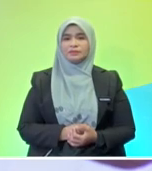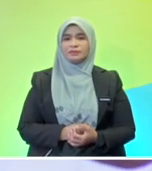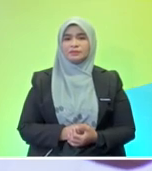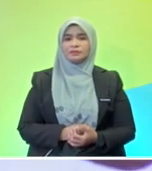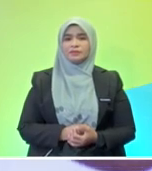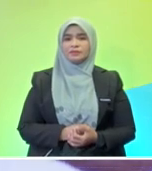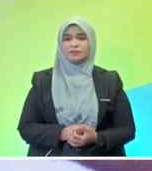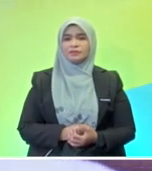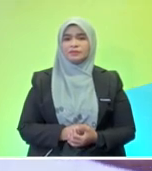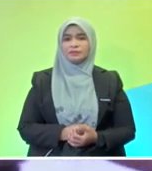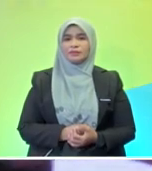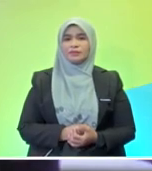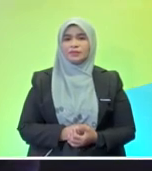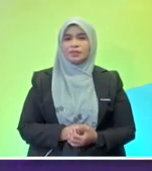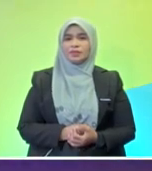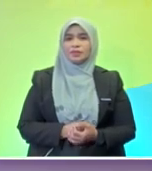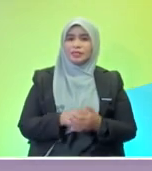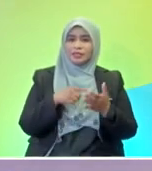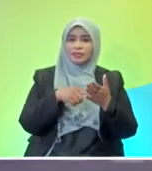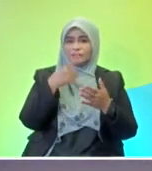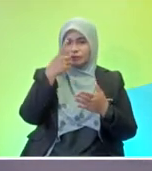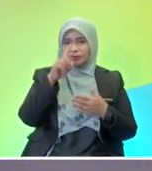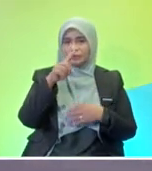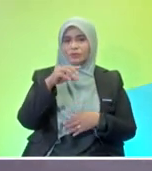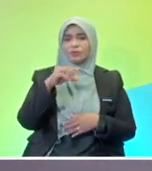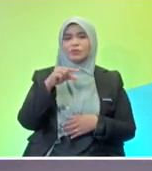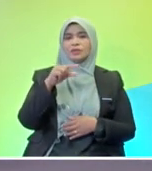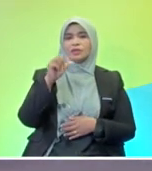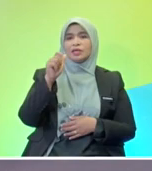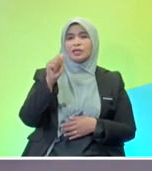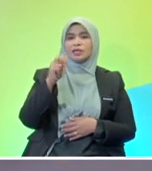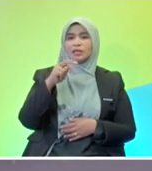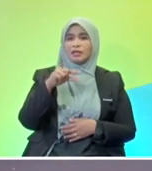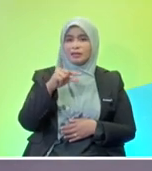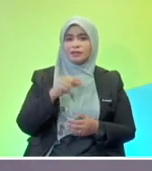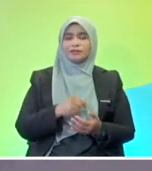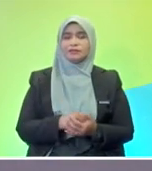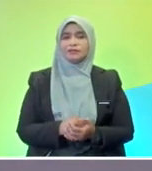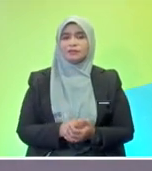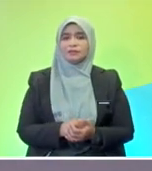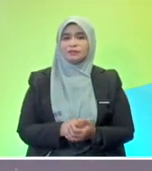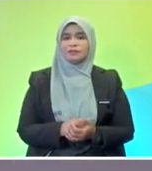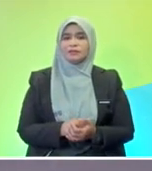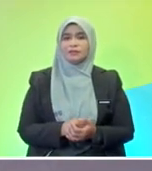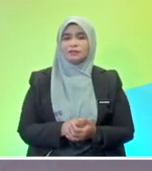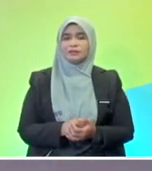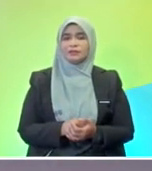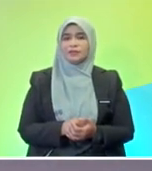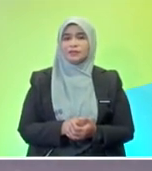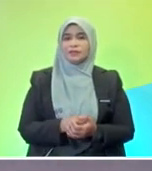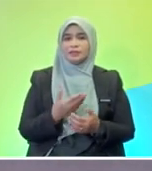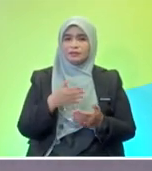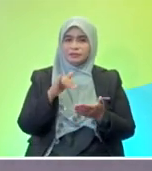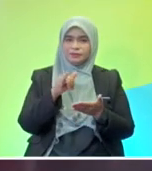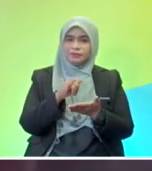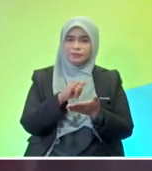Okey, cikgu. Yang ini untuk belang dia cikgu kan? Kita lekat belang dia. Okey. Kemudian nanti